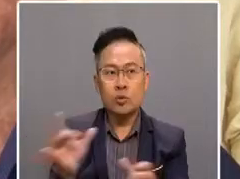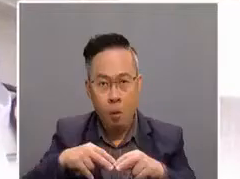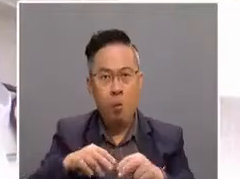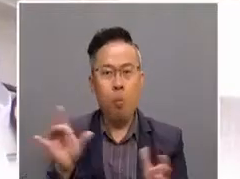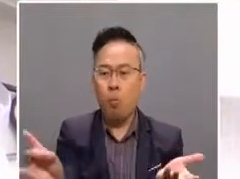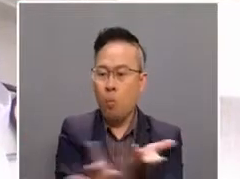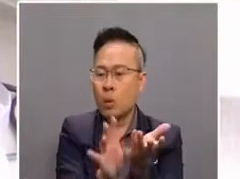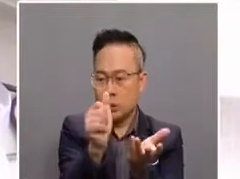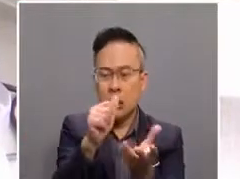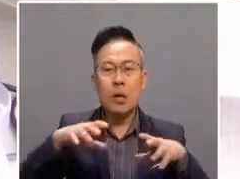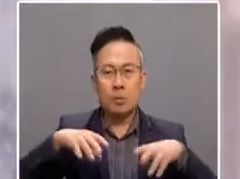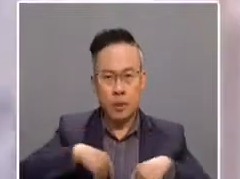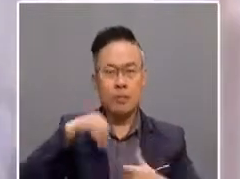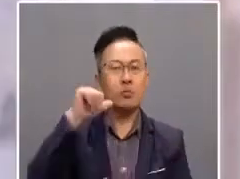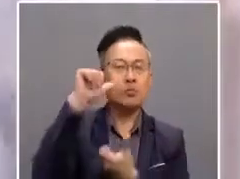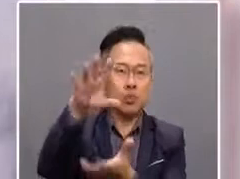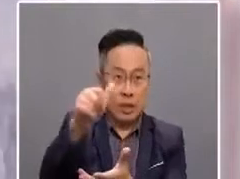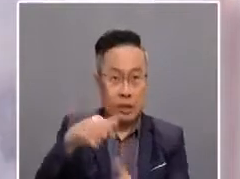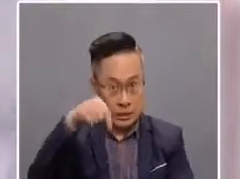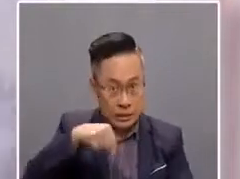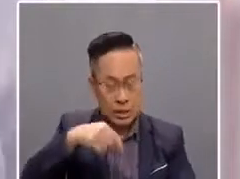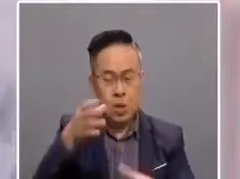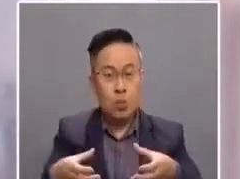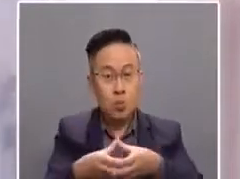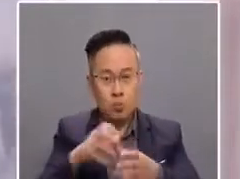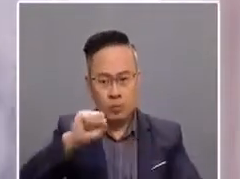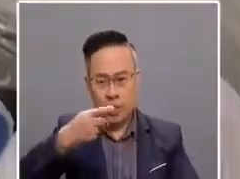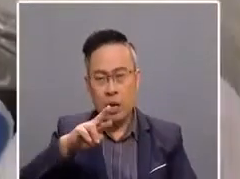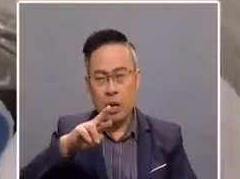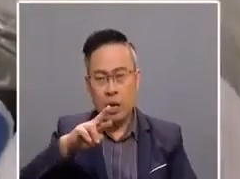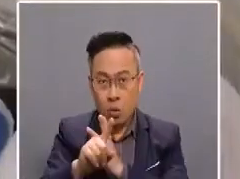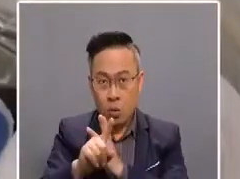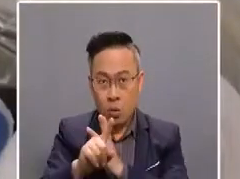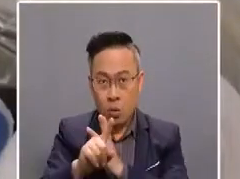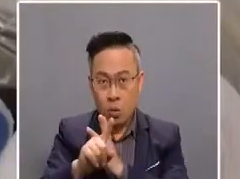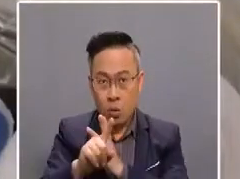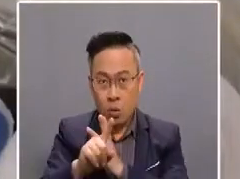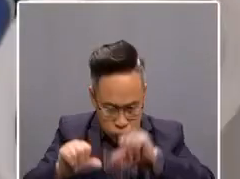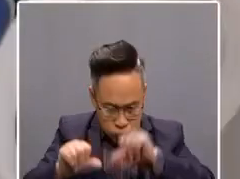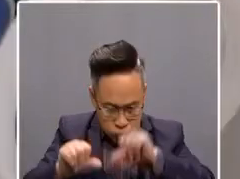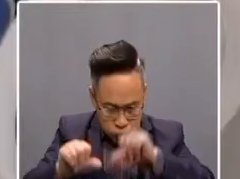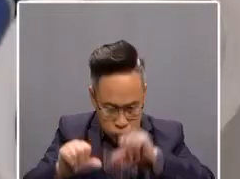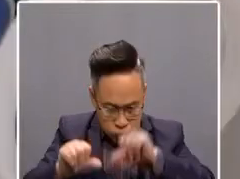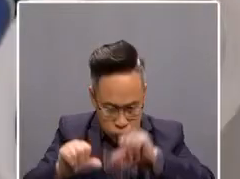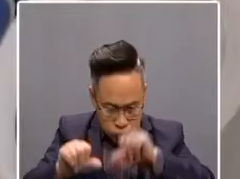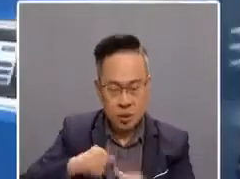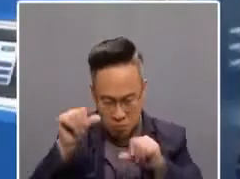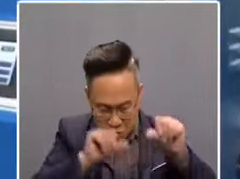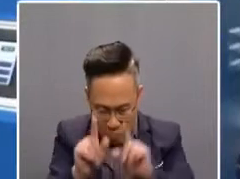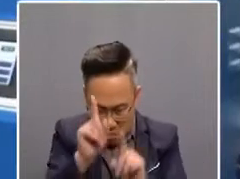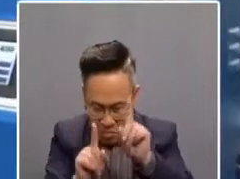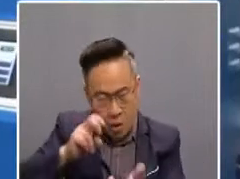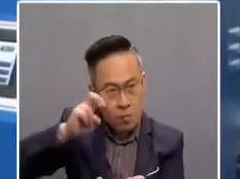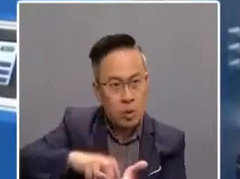ที่สุดแล้วเราก็มีห้องแลบที่มาตรฐานที่สุดออกใบเซอร์ผ่านการรับรองส่งออกต่างประเทศได้เลยสินค้าของเ